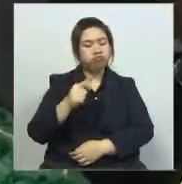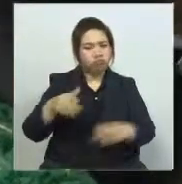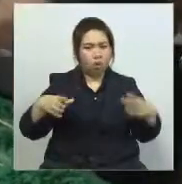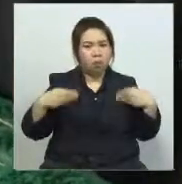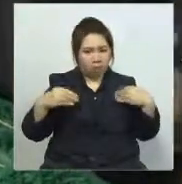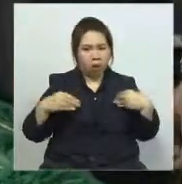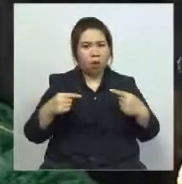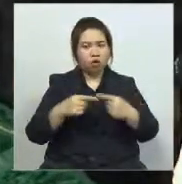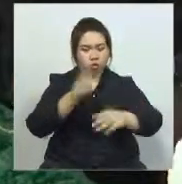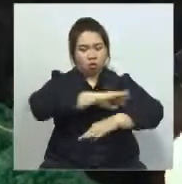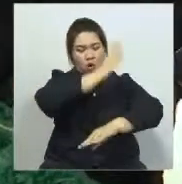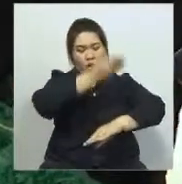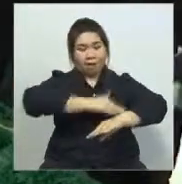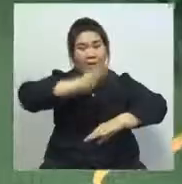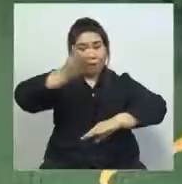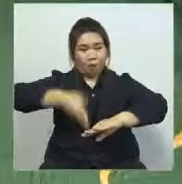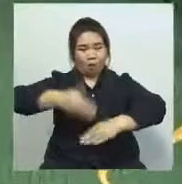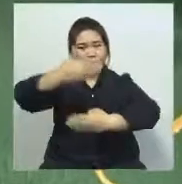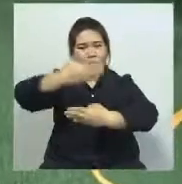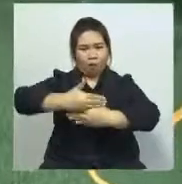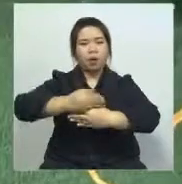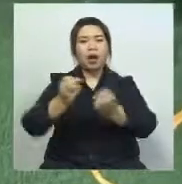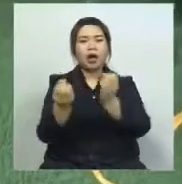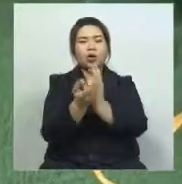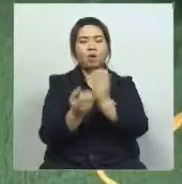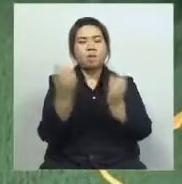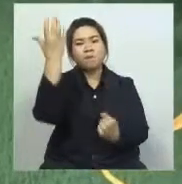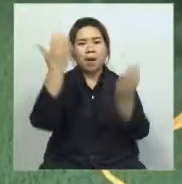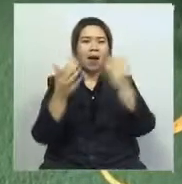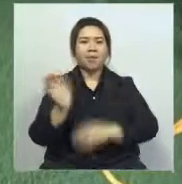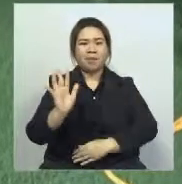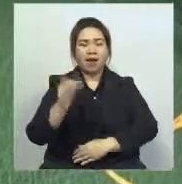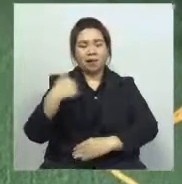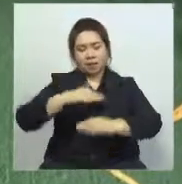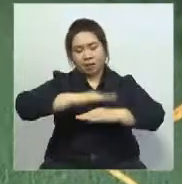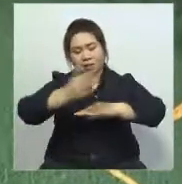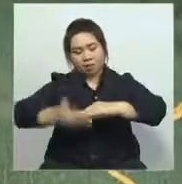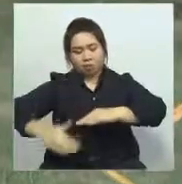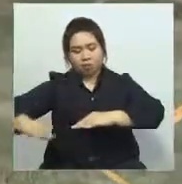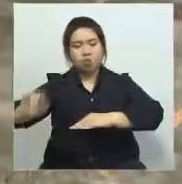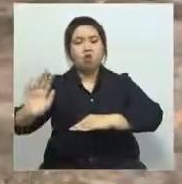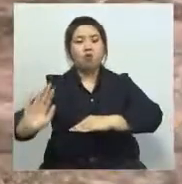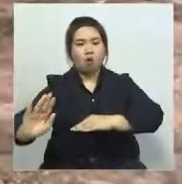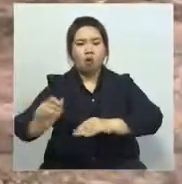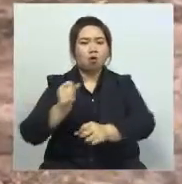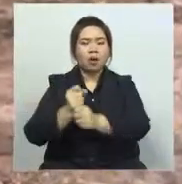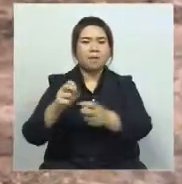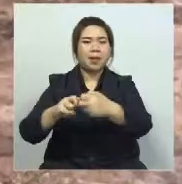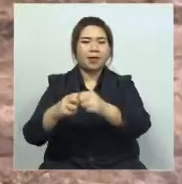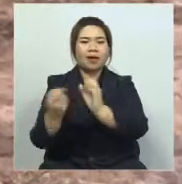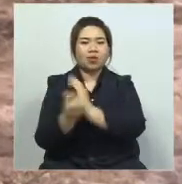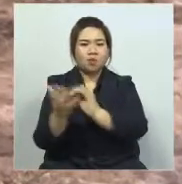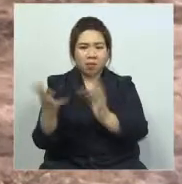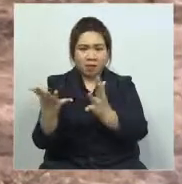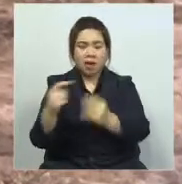ชนกันเนื่องจากไม่กระทบต่อพื้นที่ป่าเป็นการรักษาที่ราบต่ำของป่าตะวันตกแห่งสำคัญไว้และยังเชื่อว่าประ